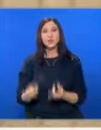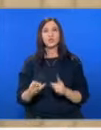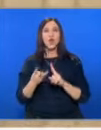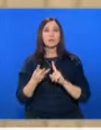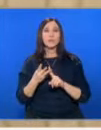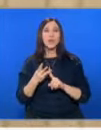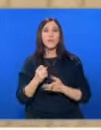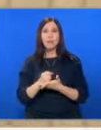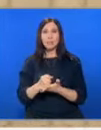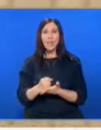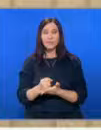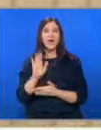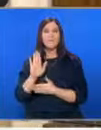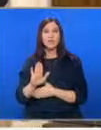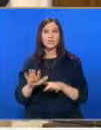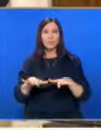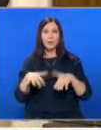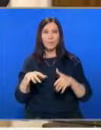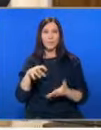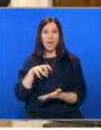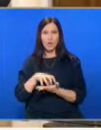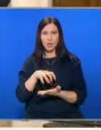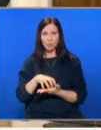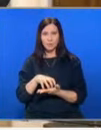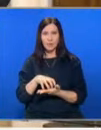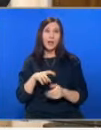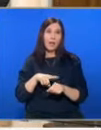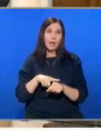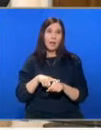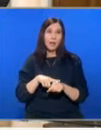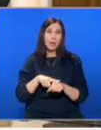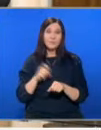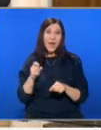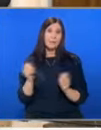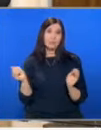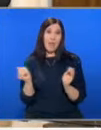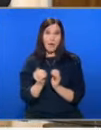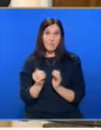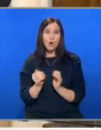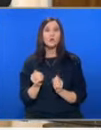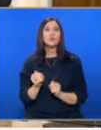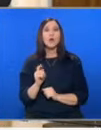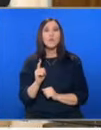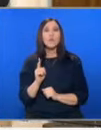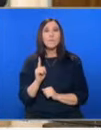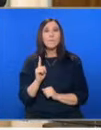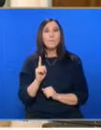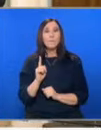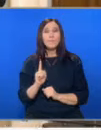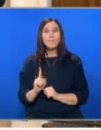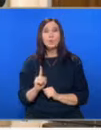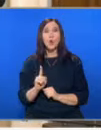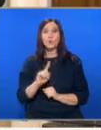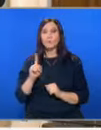мандат на вашата парламентарна група. Да, най-малопройната, но и демонстрирала